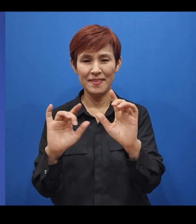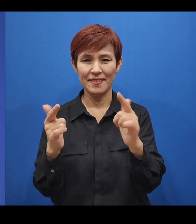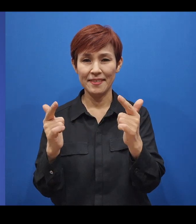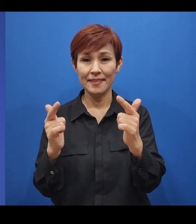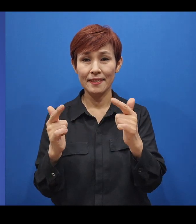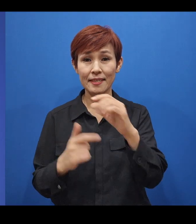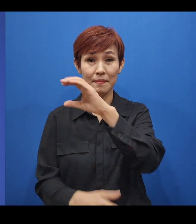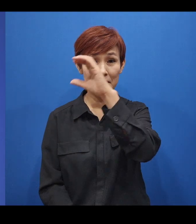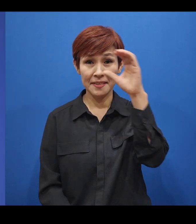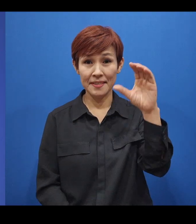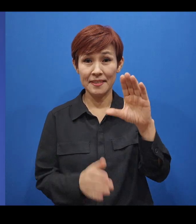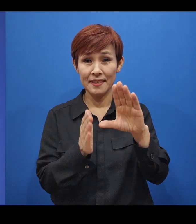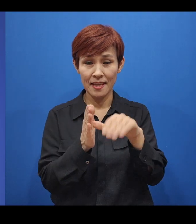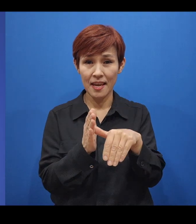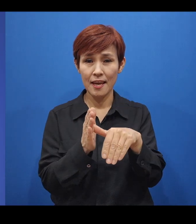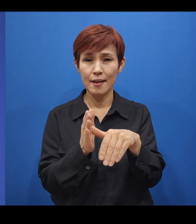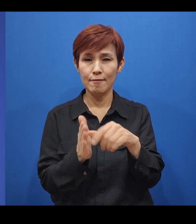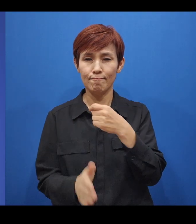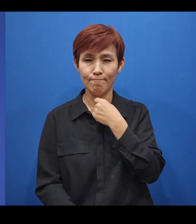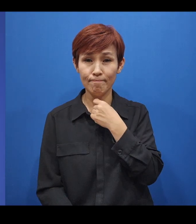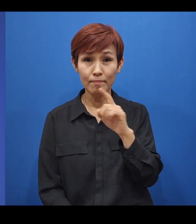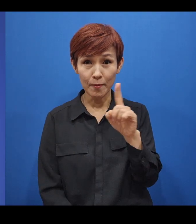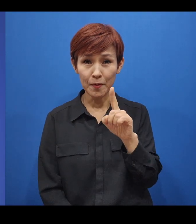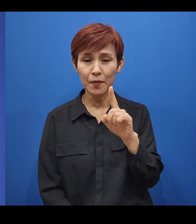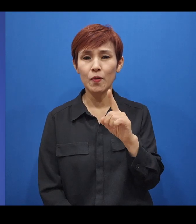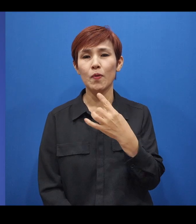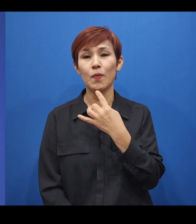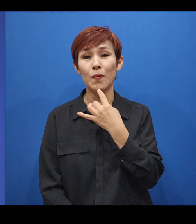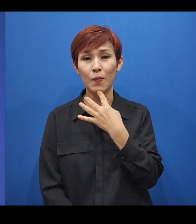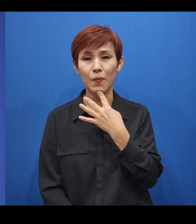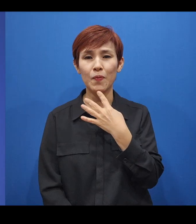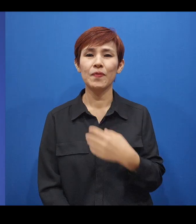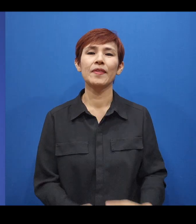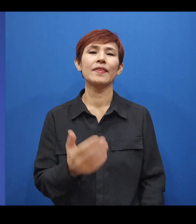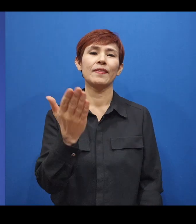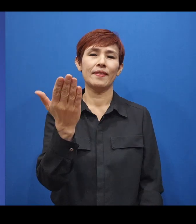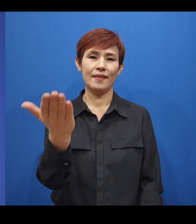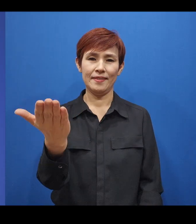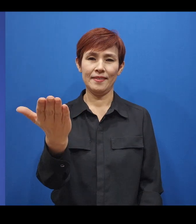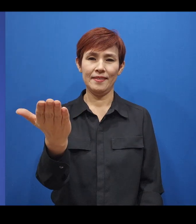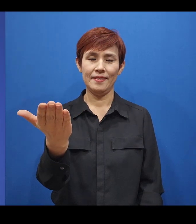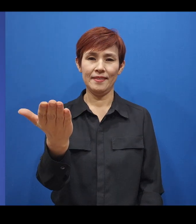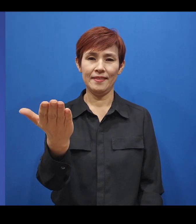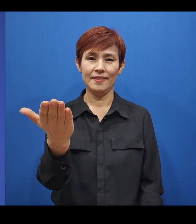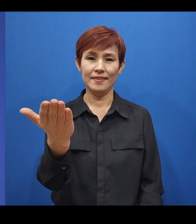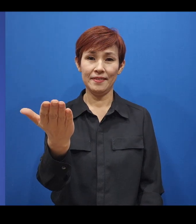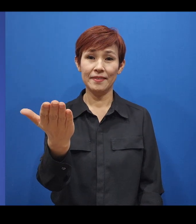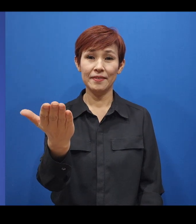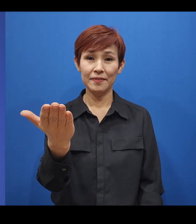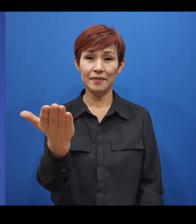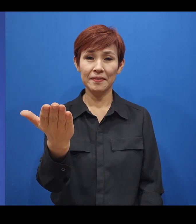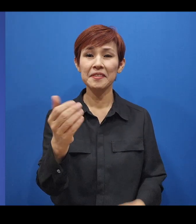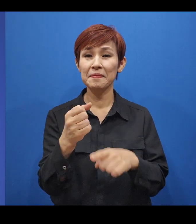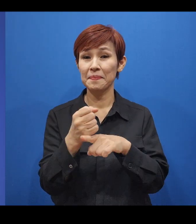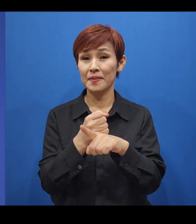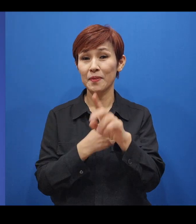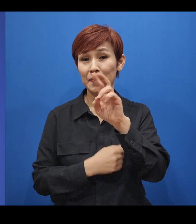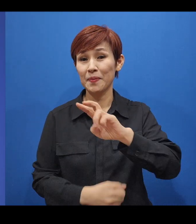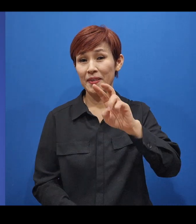양말을 달아둘 필요도 없습니다. 크리스마스에 내게 딱 필요한 건 오직 하나,